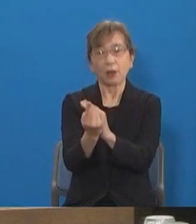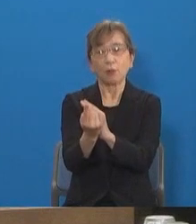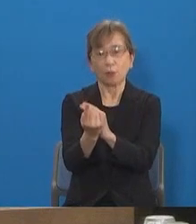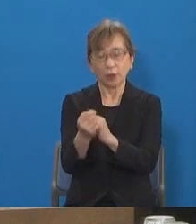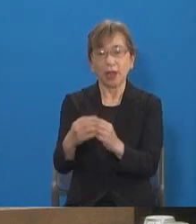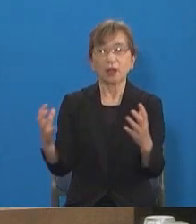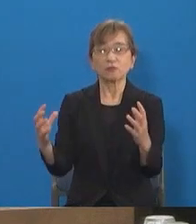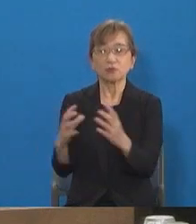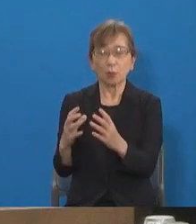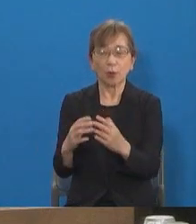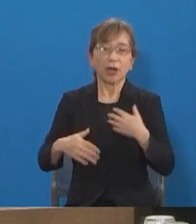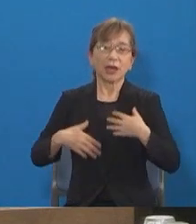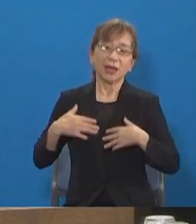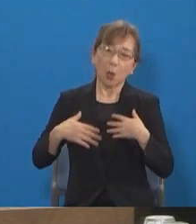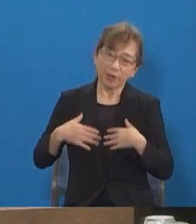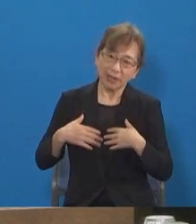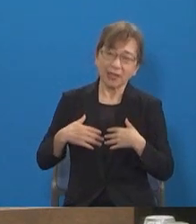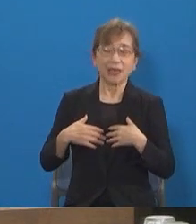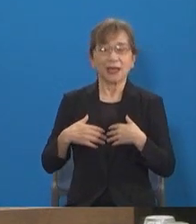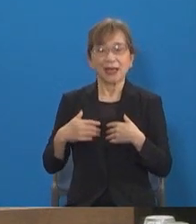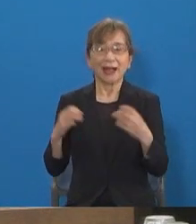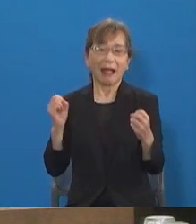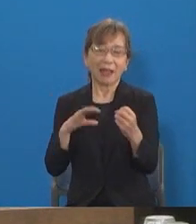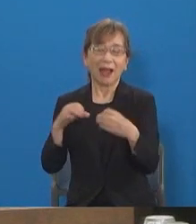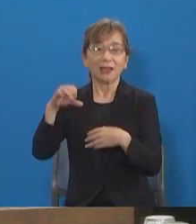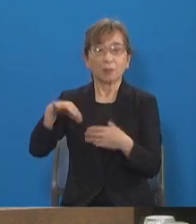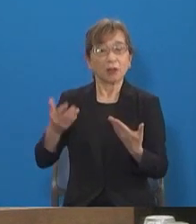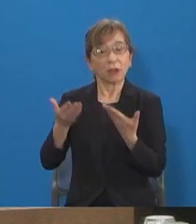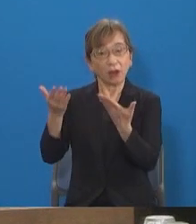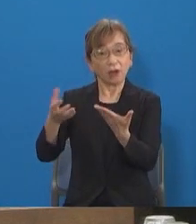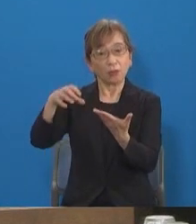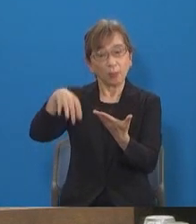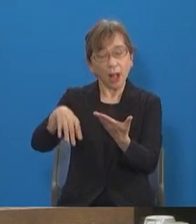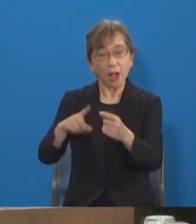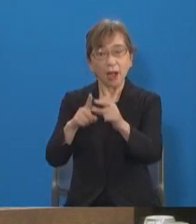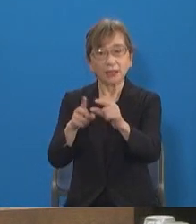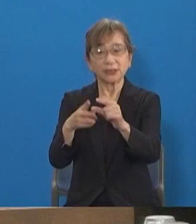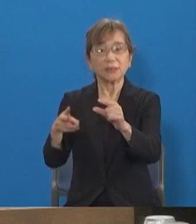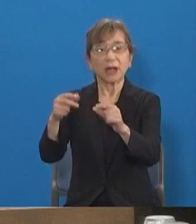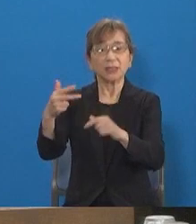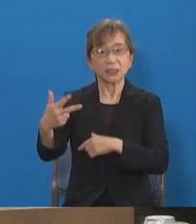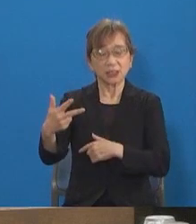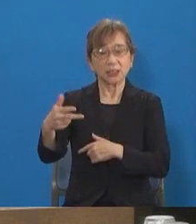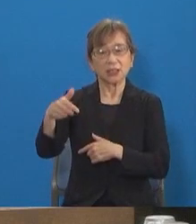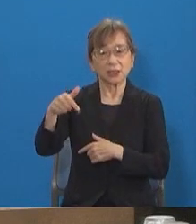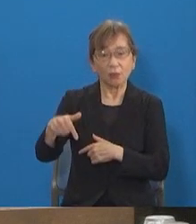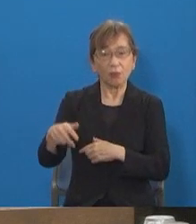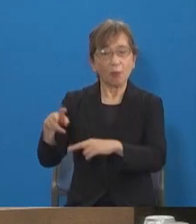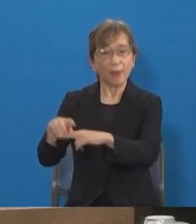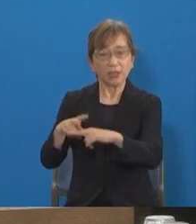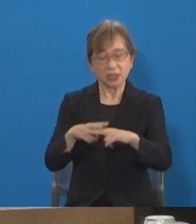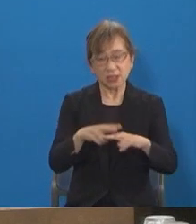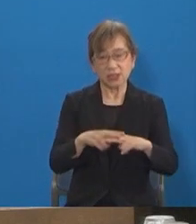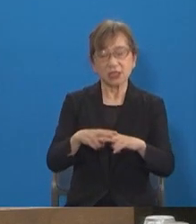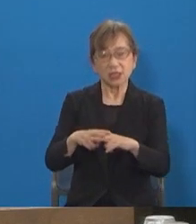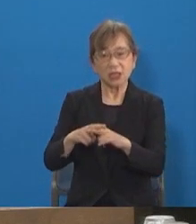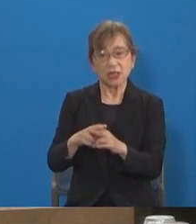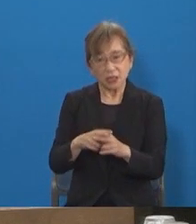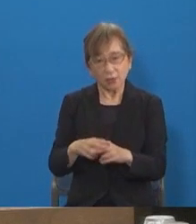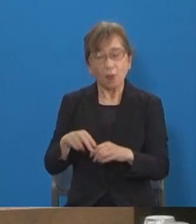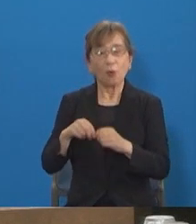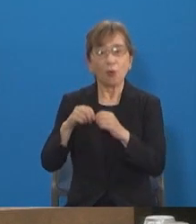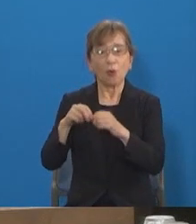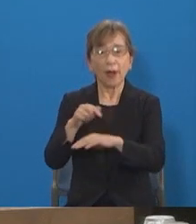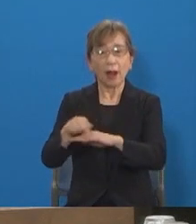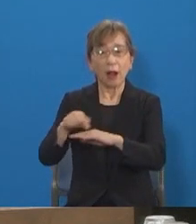い、憩い、集い、語らいの場の提供のため、千葉市歩行空間のベンチ設置計画を策定し、ベン